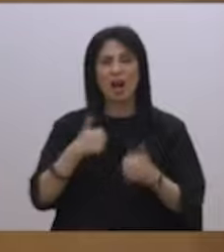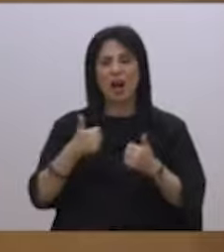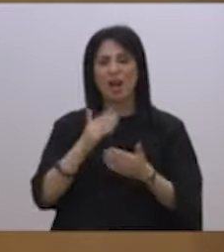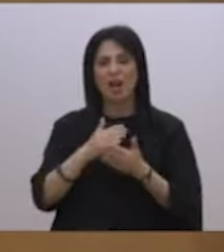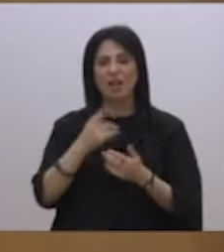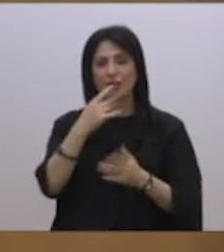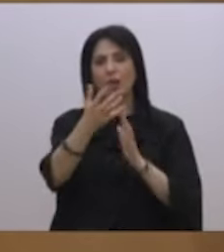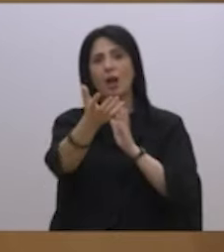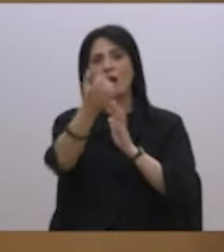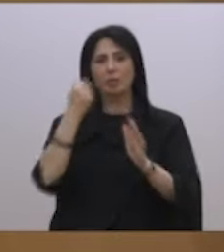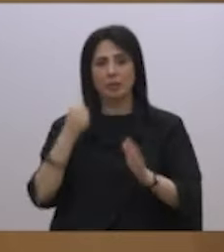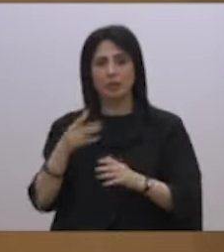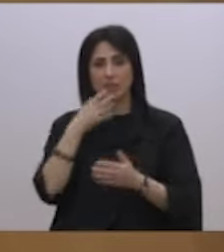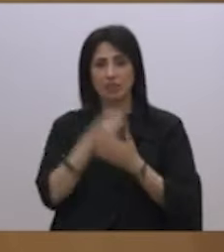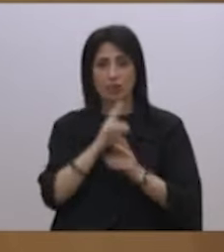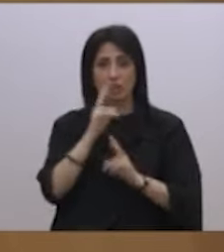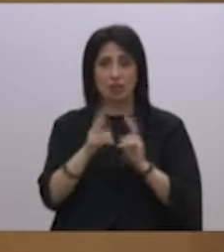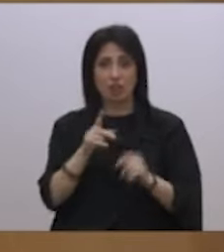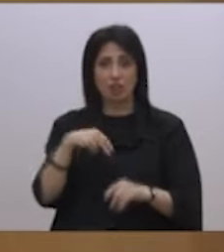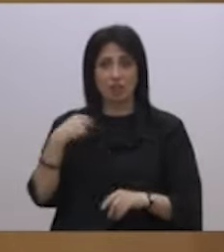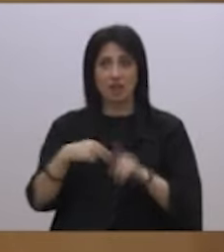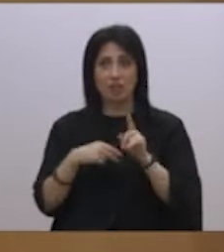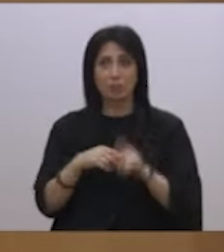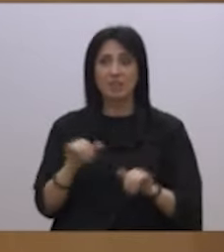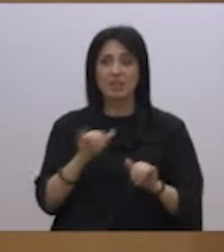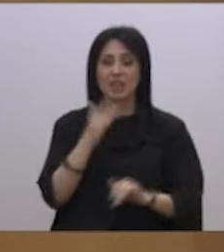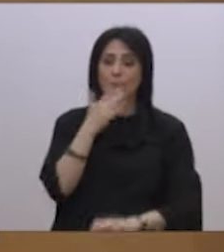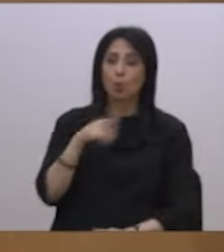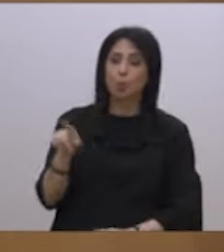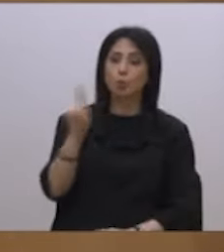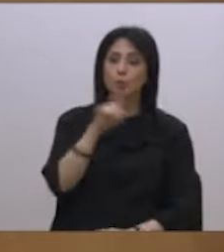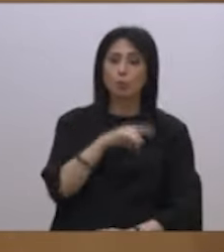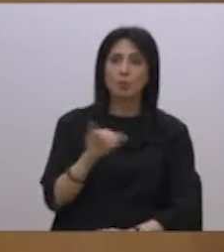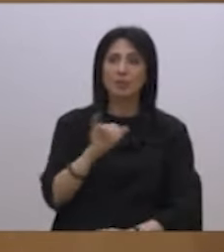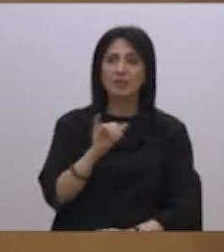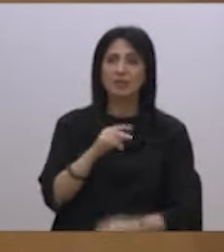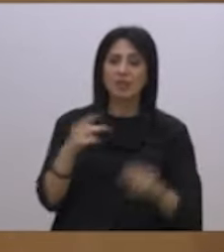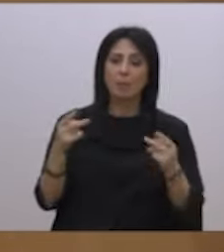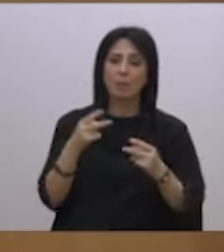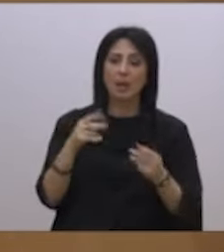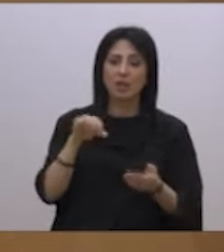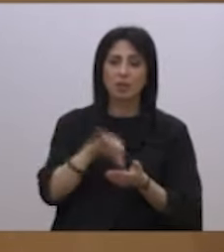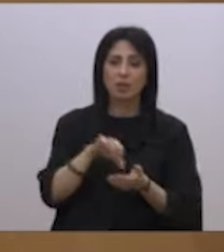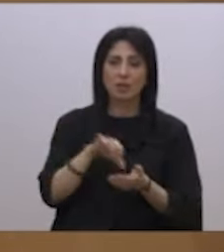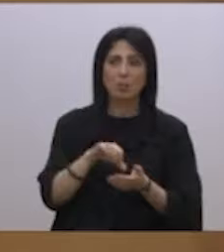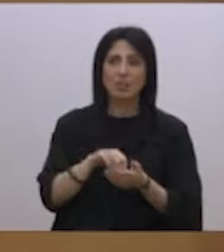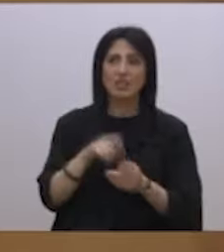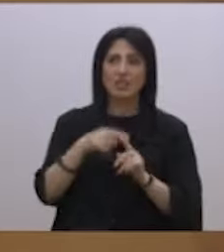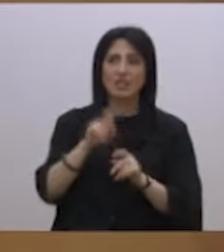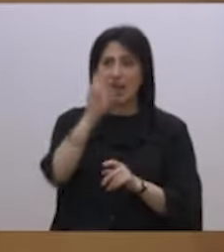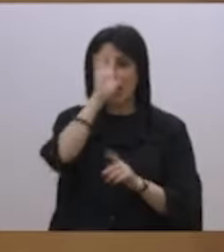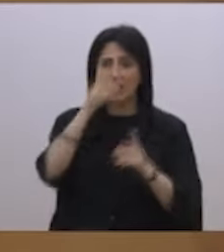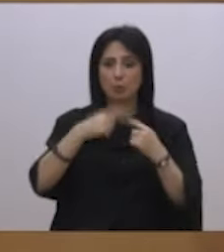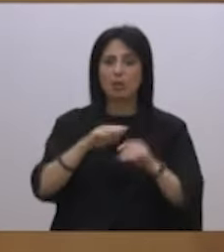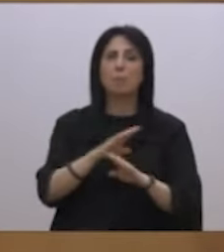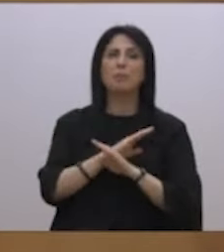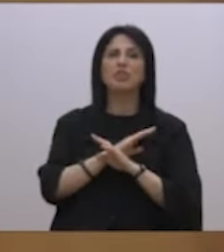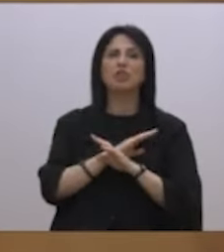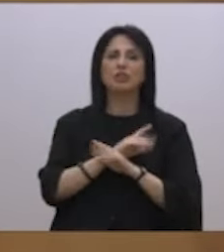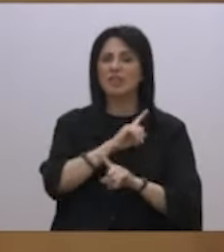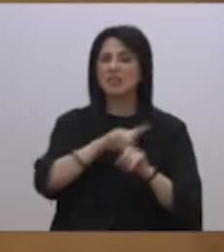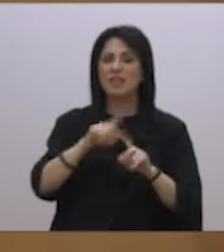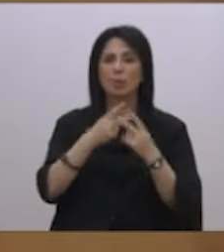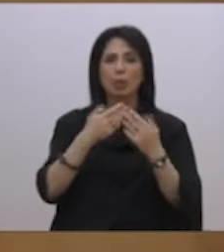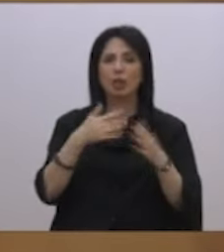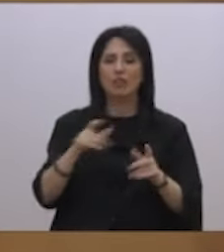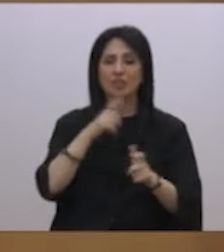და გამოიხმო სარჩელი. ის სად არიან ის უცხოელები, სად არიან ის პარტნიორები, წარმომადგენლები, ის ენჯეოები, კვდება მიშა სასწრაფოდ გაათავისუფლეთ,